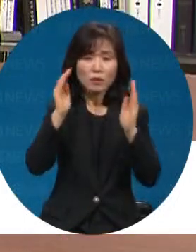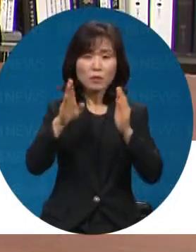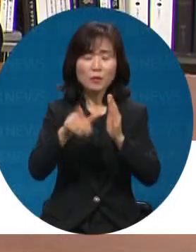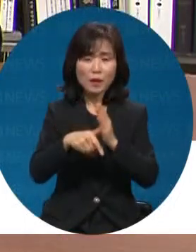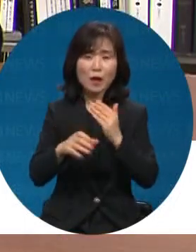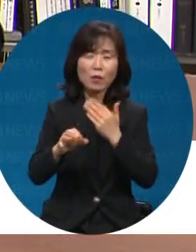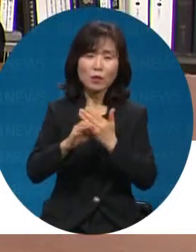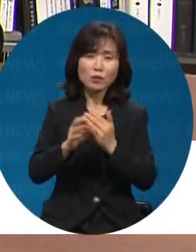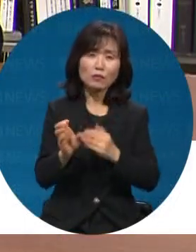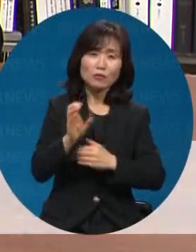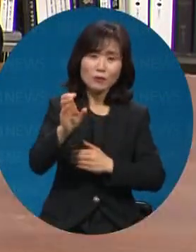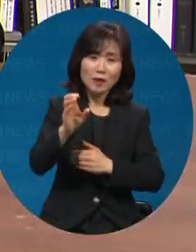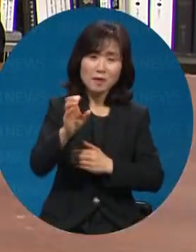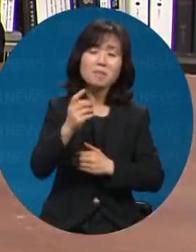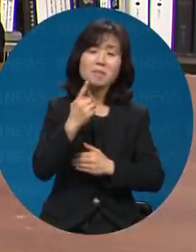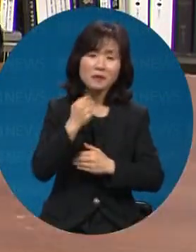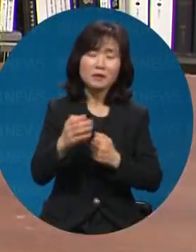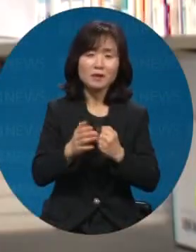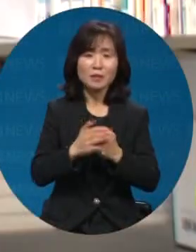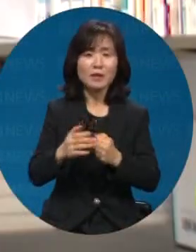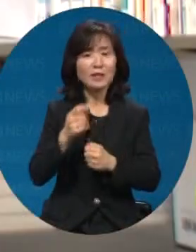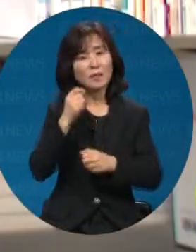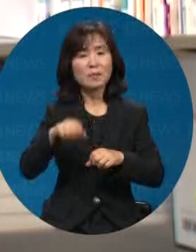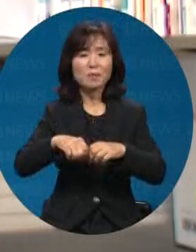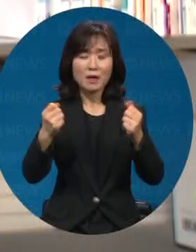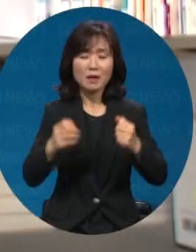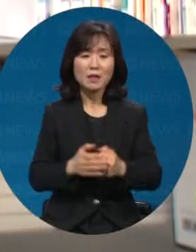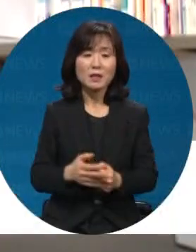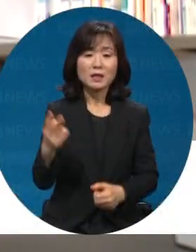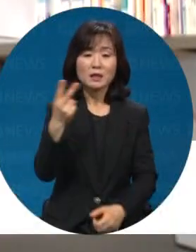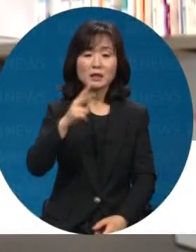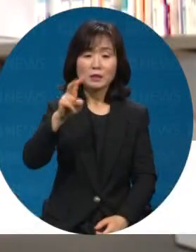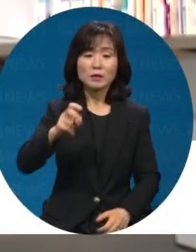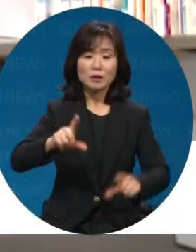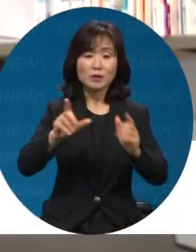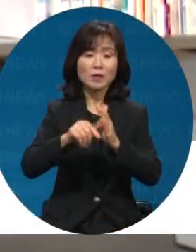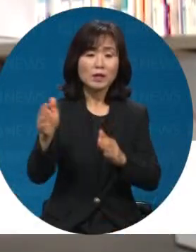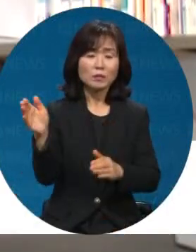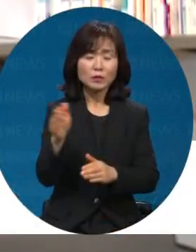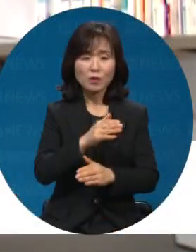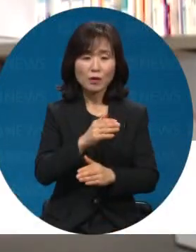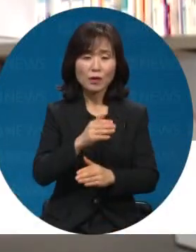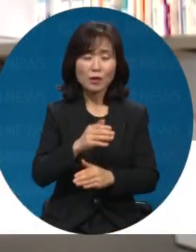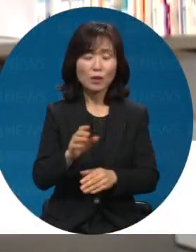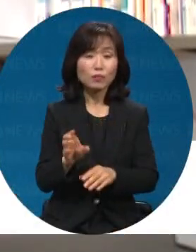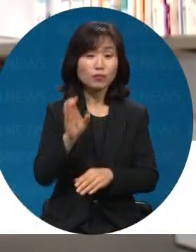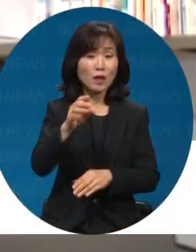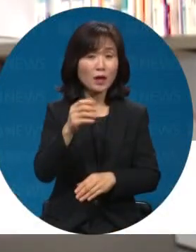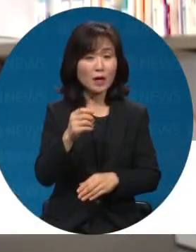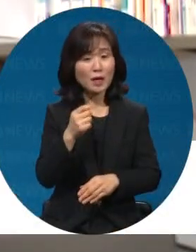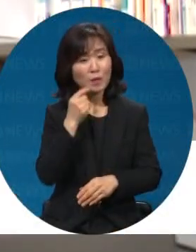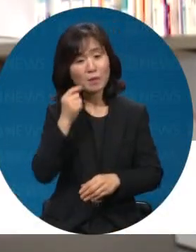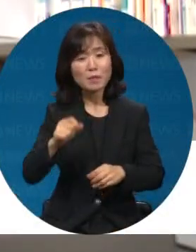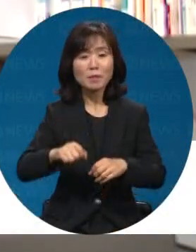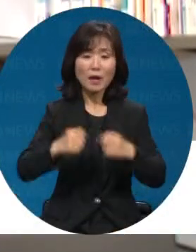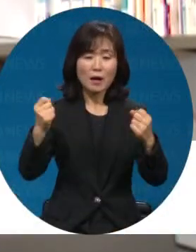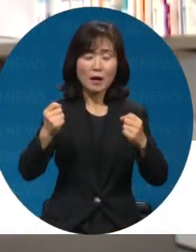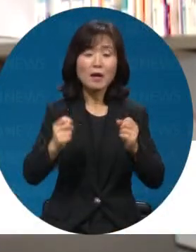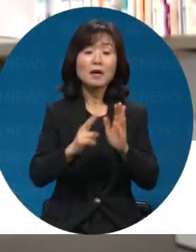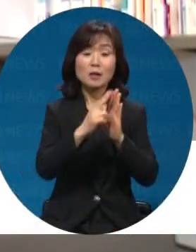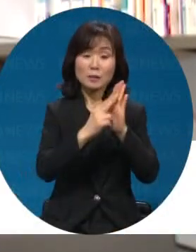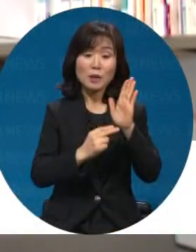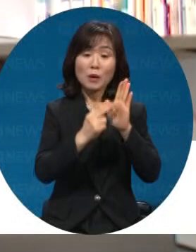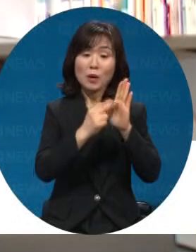학생들의 인기를 끌었습니다 2020년부터 풀어본 그런 투자 붐 이런거 뭐 이런